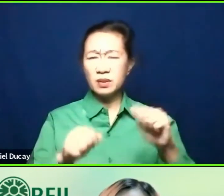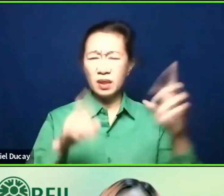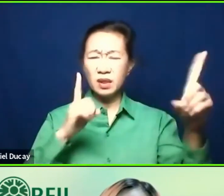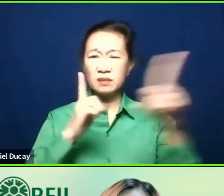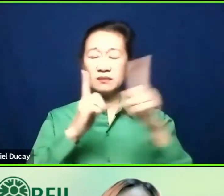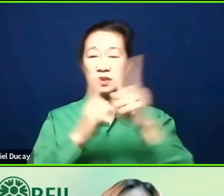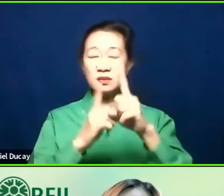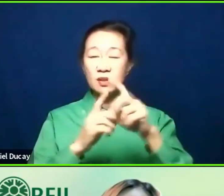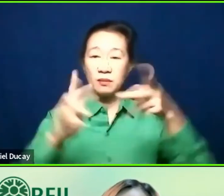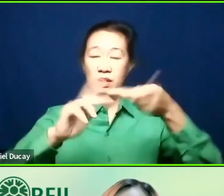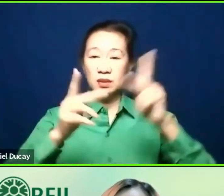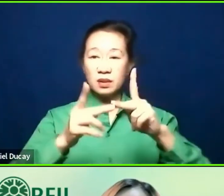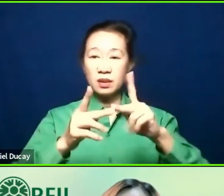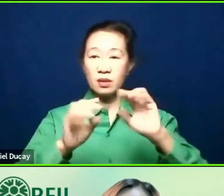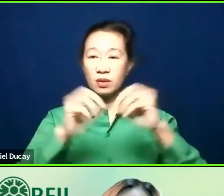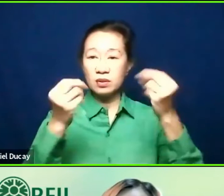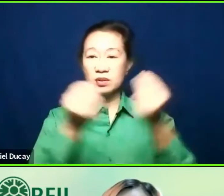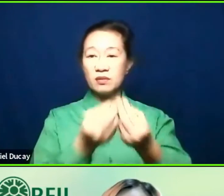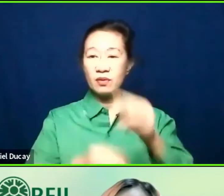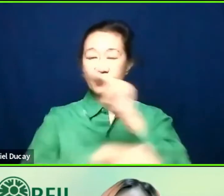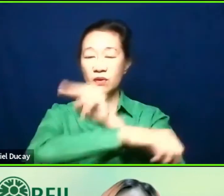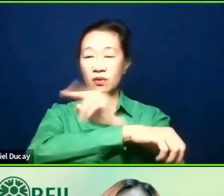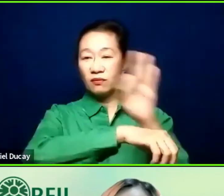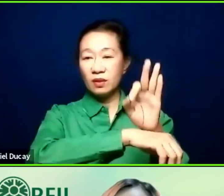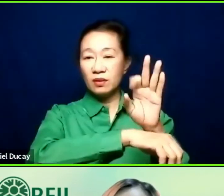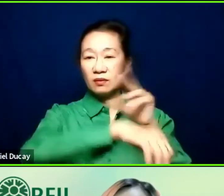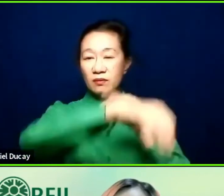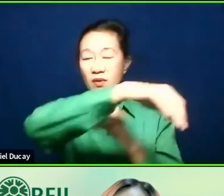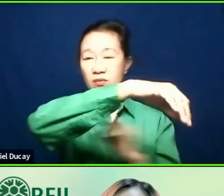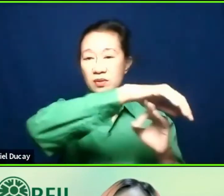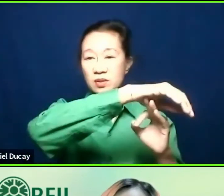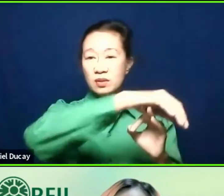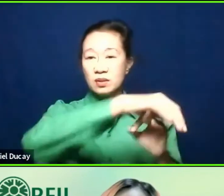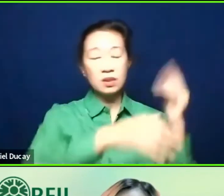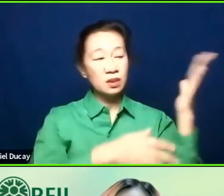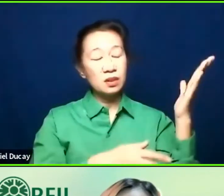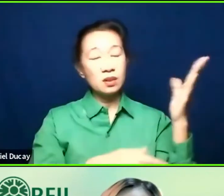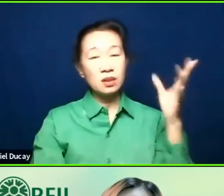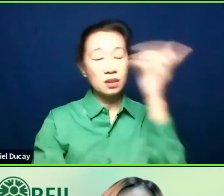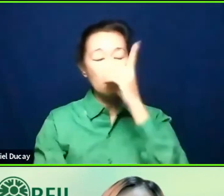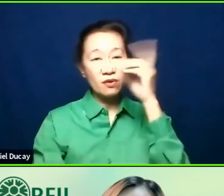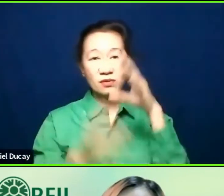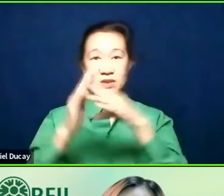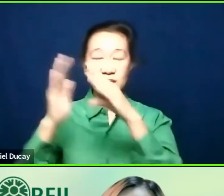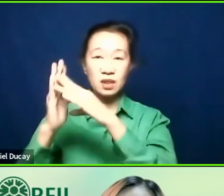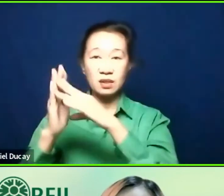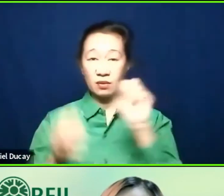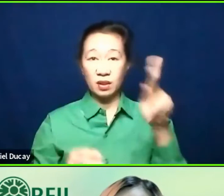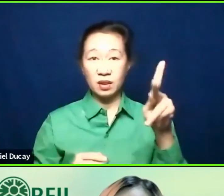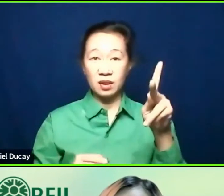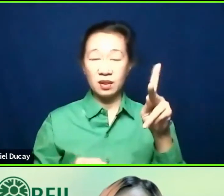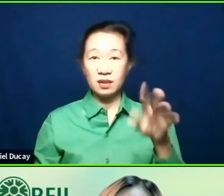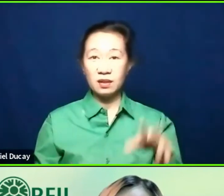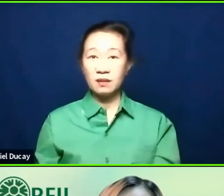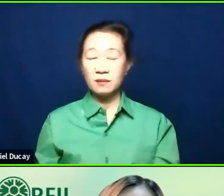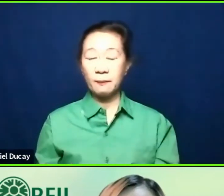partner organization, no, ng Northfield Foundation, dyan mismo sa Davao City. Okay? Sige Kai, yan